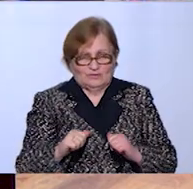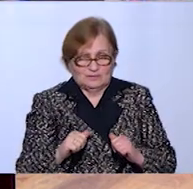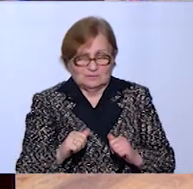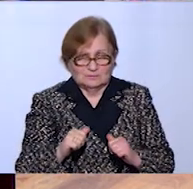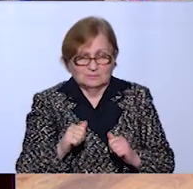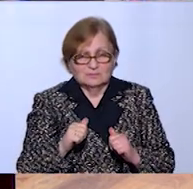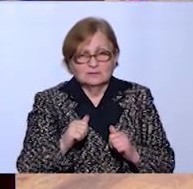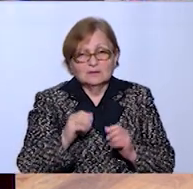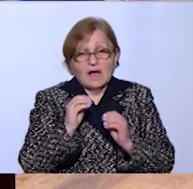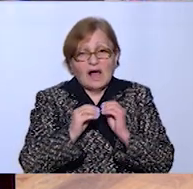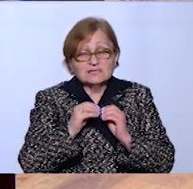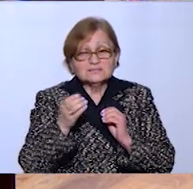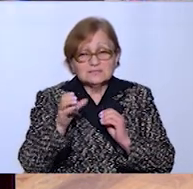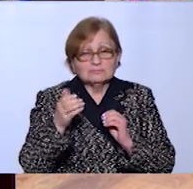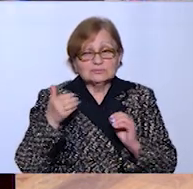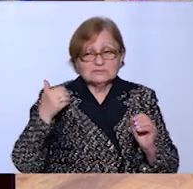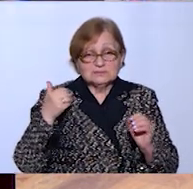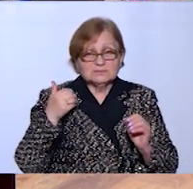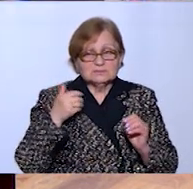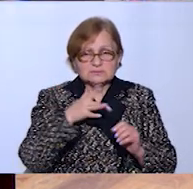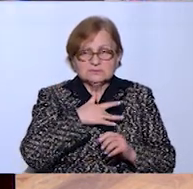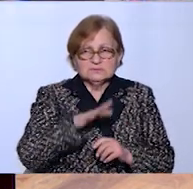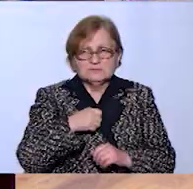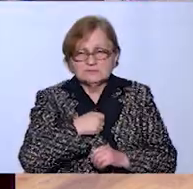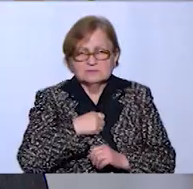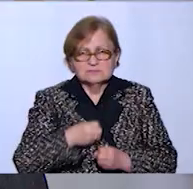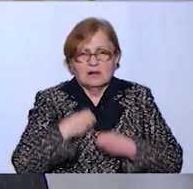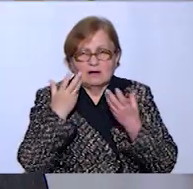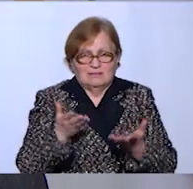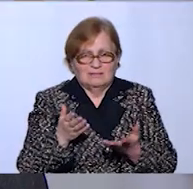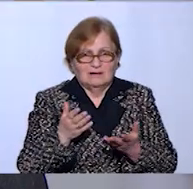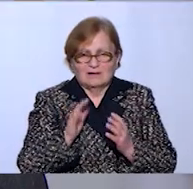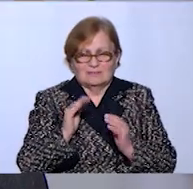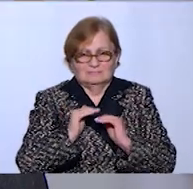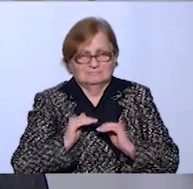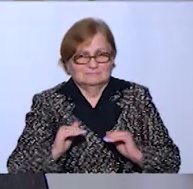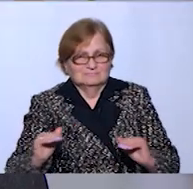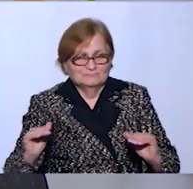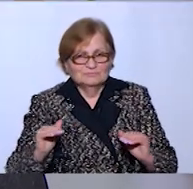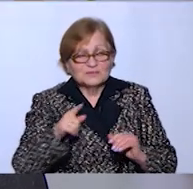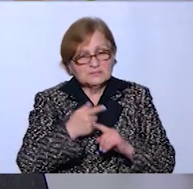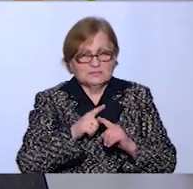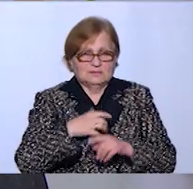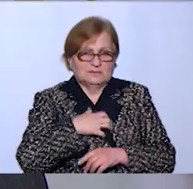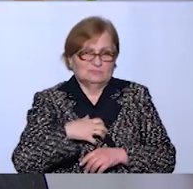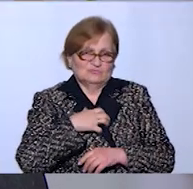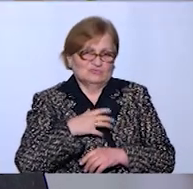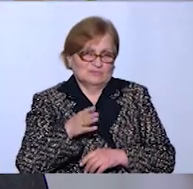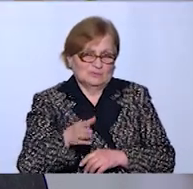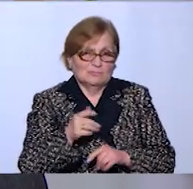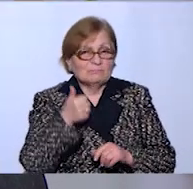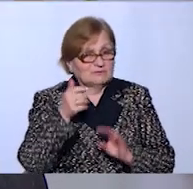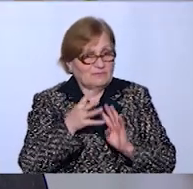თვითონაც აუცილებლად მიცენ თავს უფლება, რომ მოწესრიგდნენ, უყურონ ფილმს, წაიკითხონ წიგნი თუ ასე